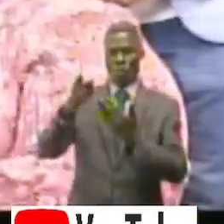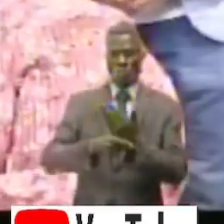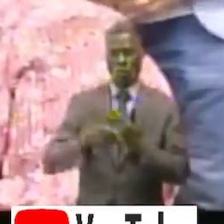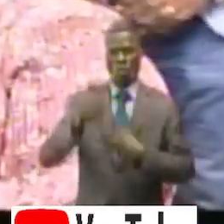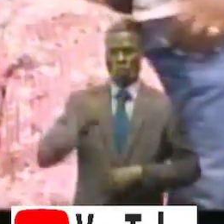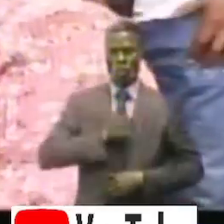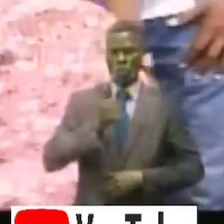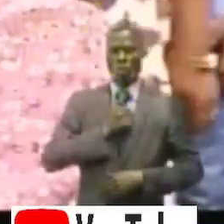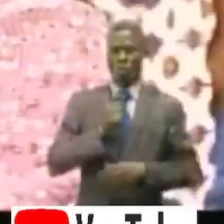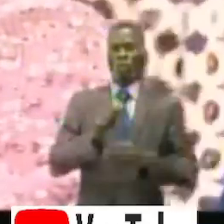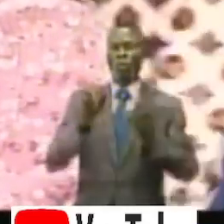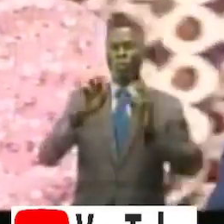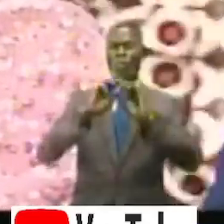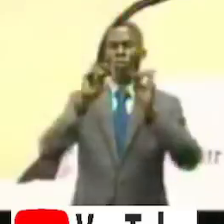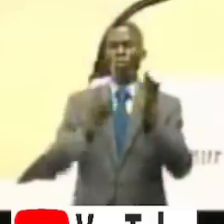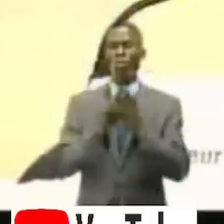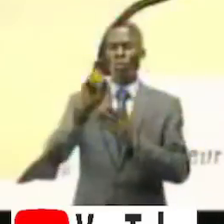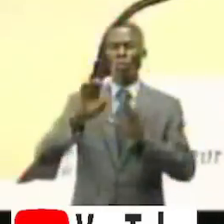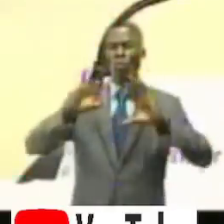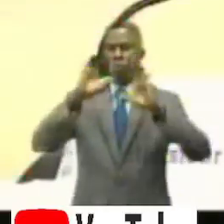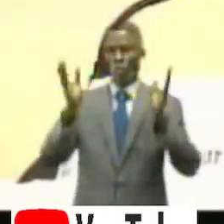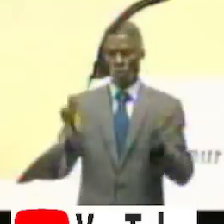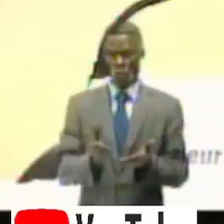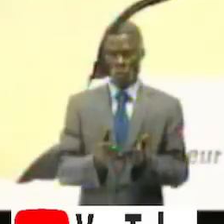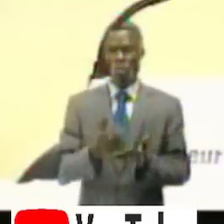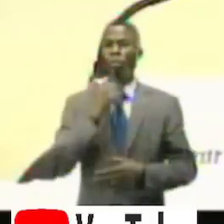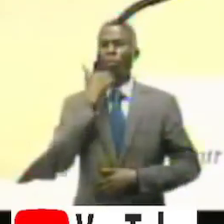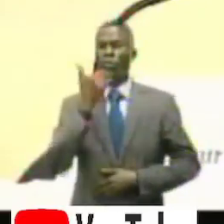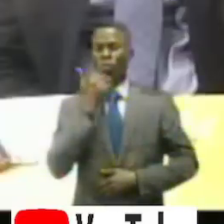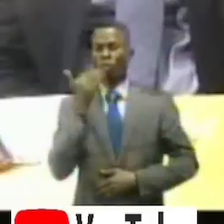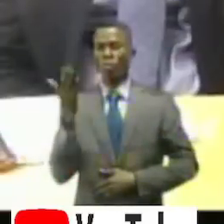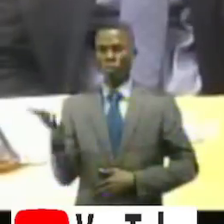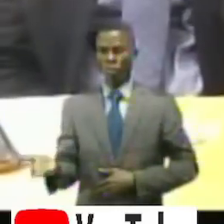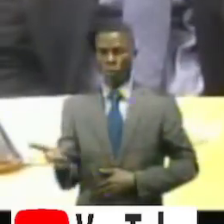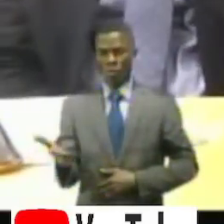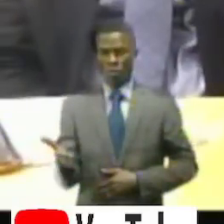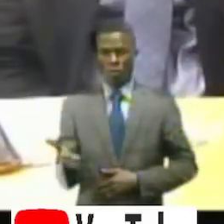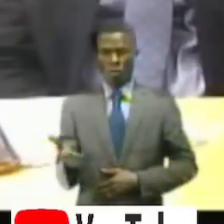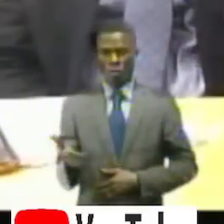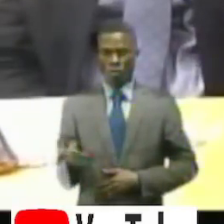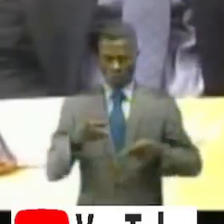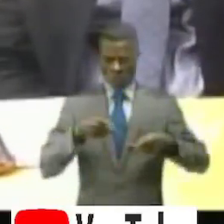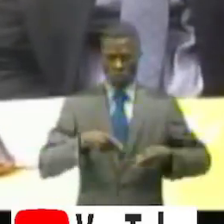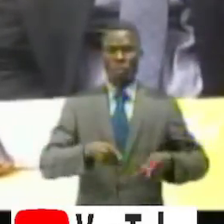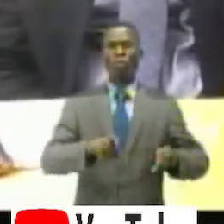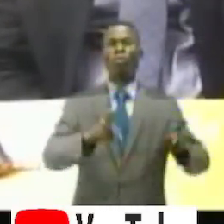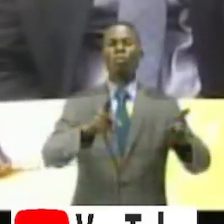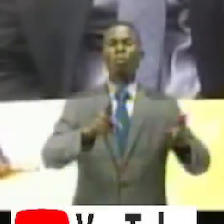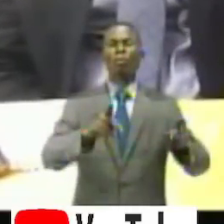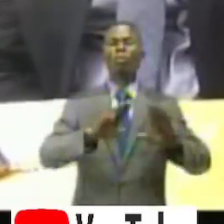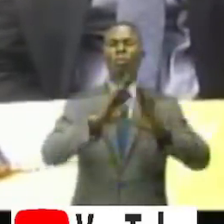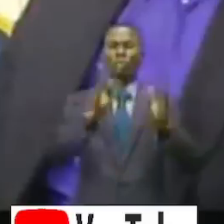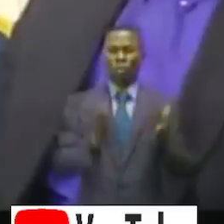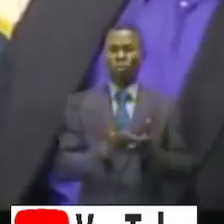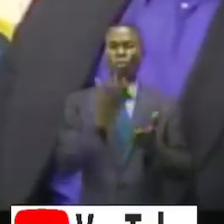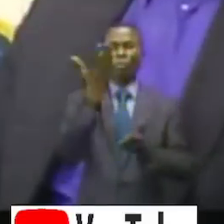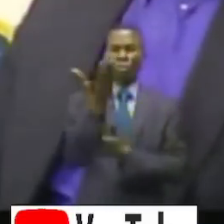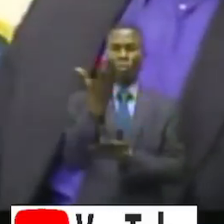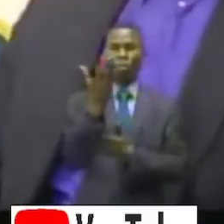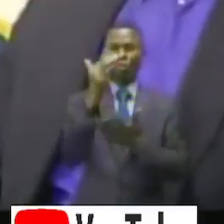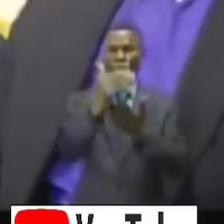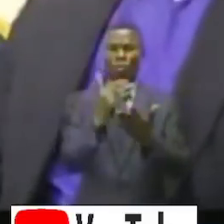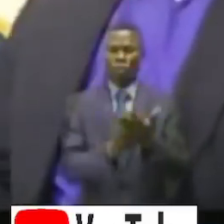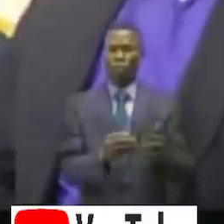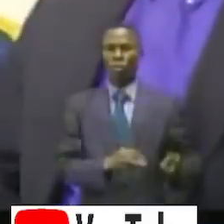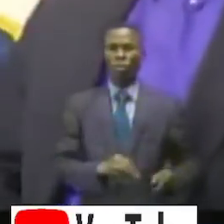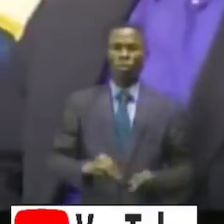de développement communautaire. Les riches débats ont permis de formuler des recommandations et